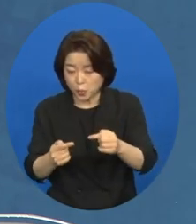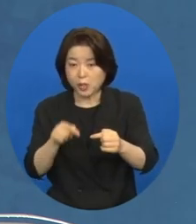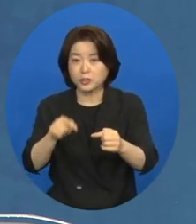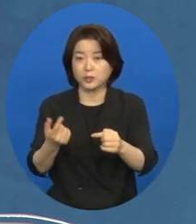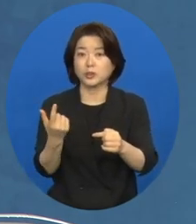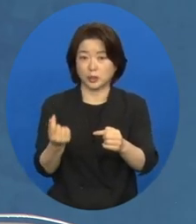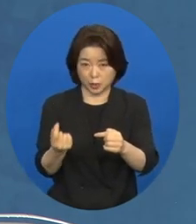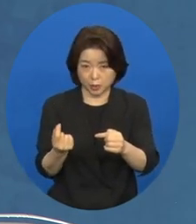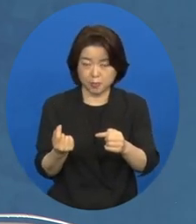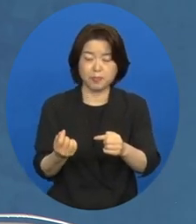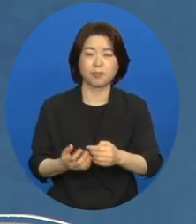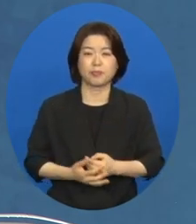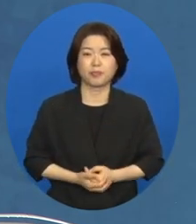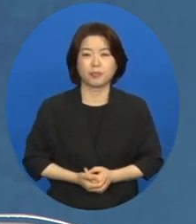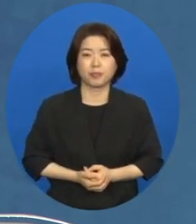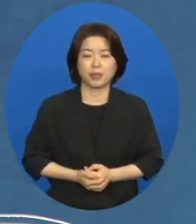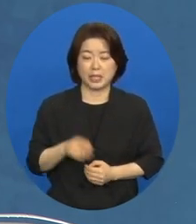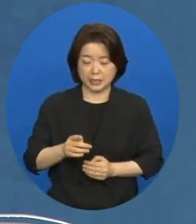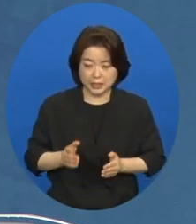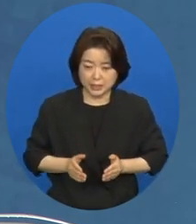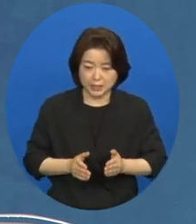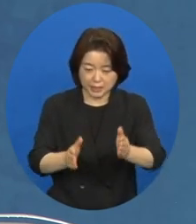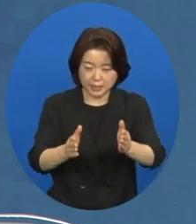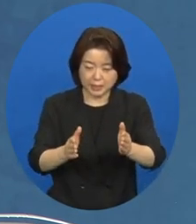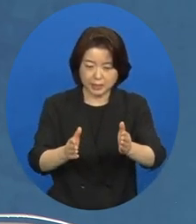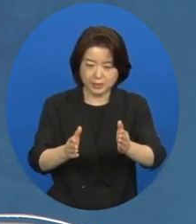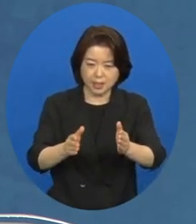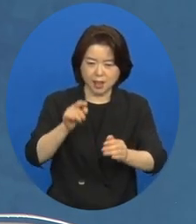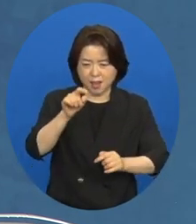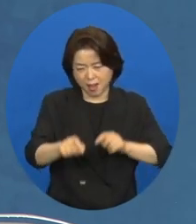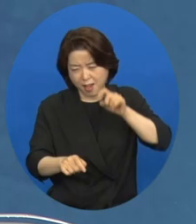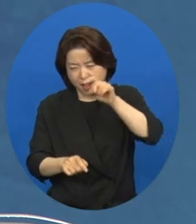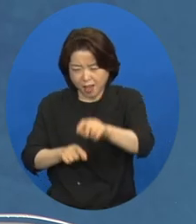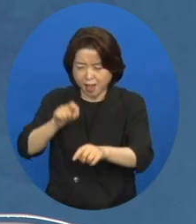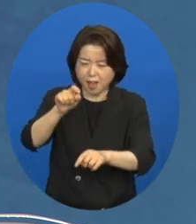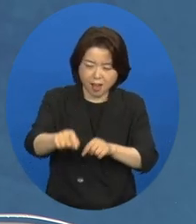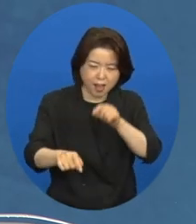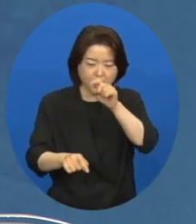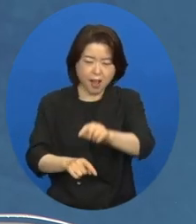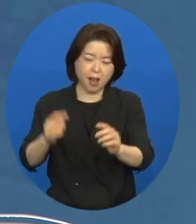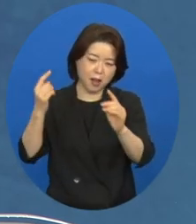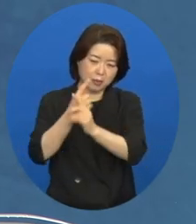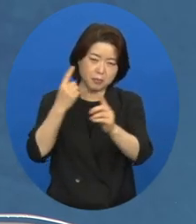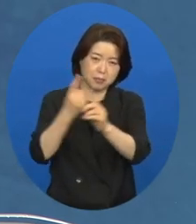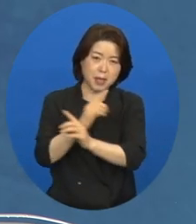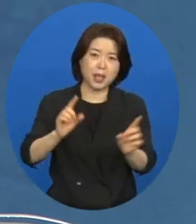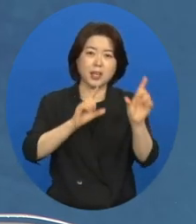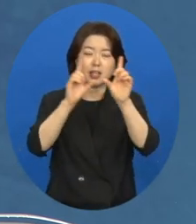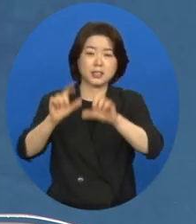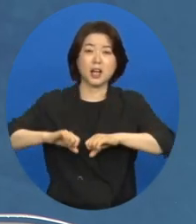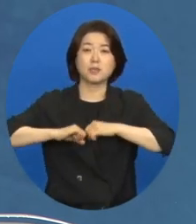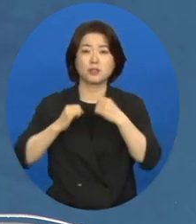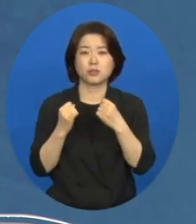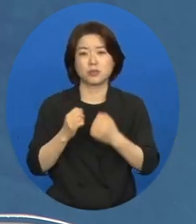못지않게 그 길을 살아가는 매일의 순종이 또 너무나도 중요해요.